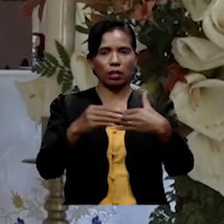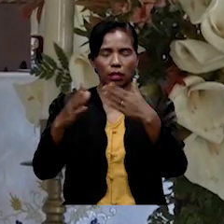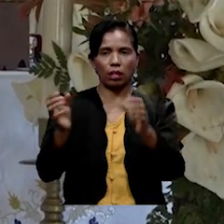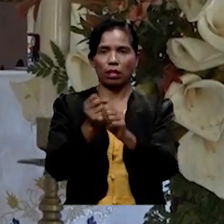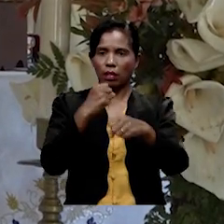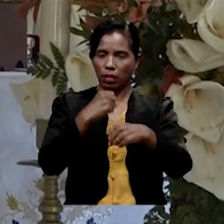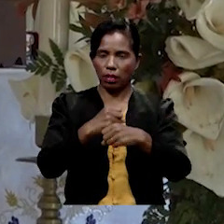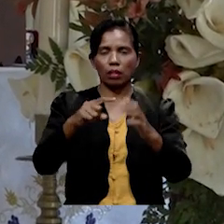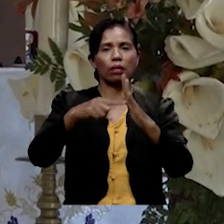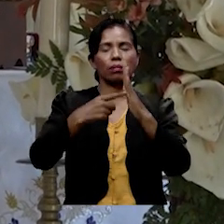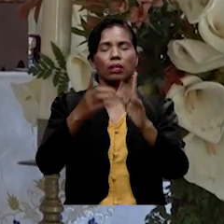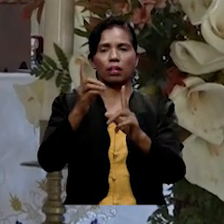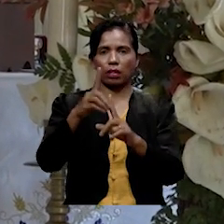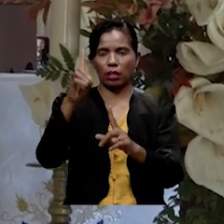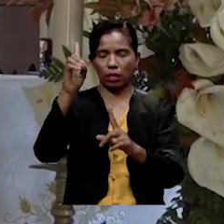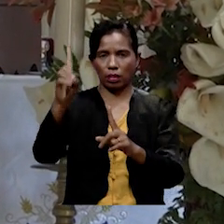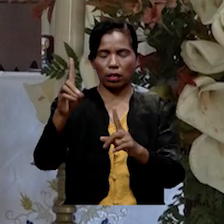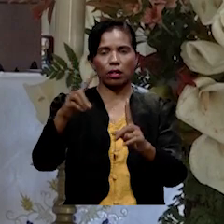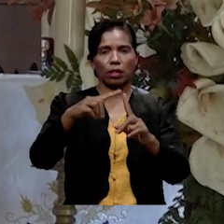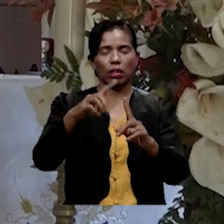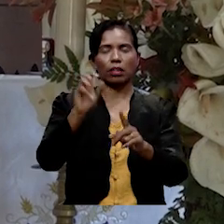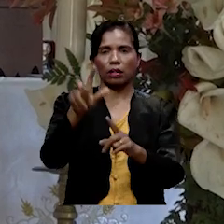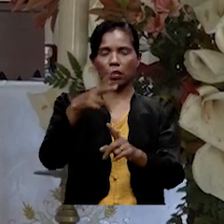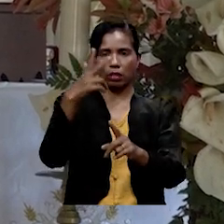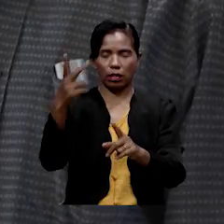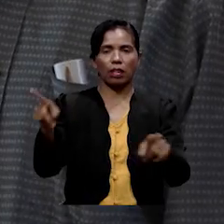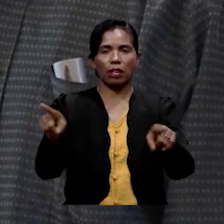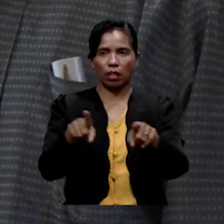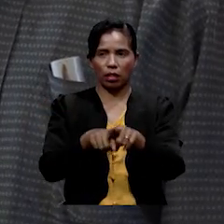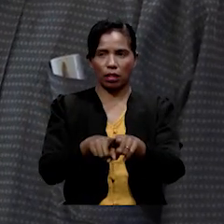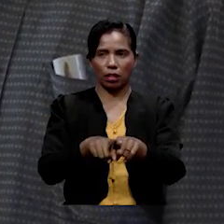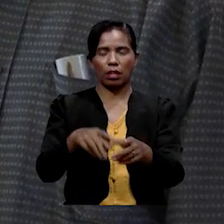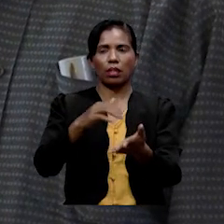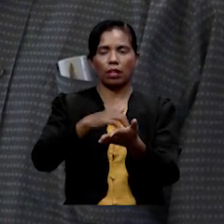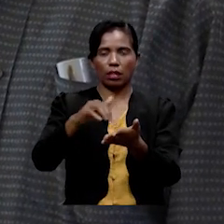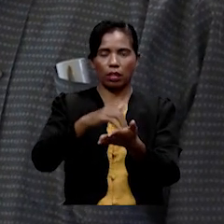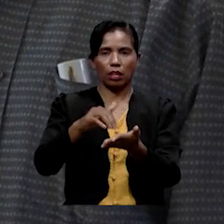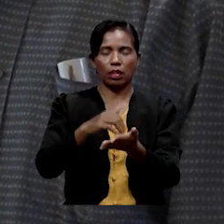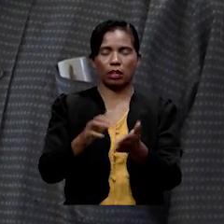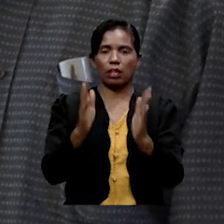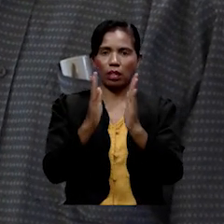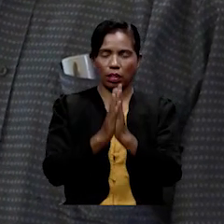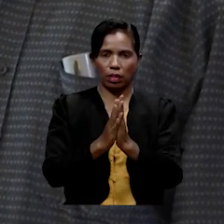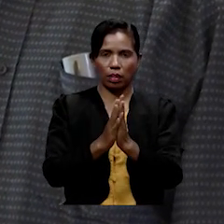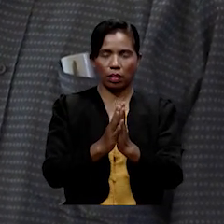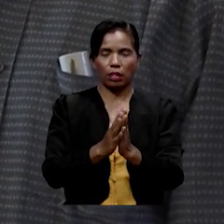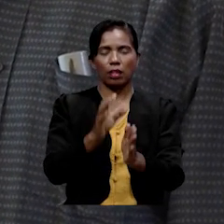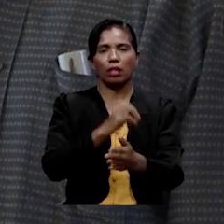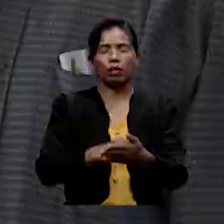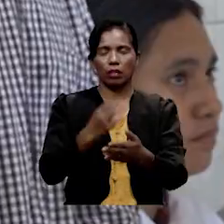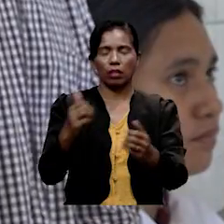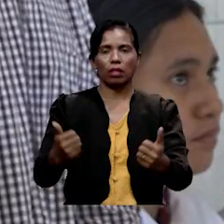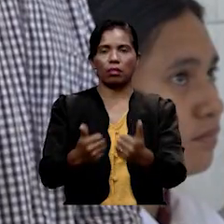realiza hahu husi lorong ida to lorong sanulu resing tolu makanesan trezena Santo Antonio, feira,